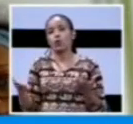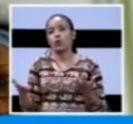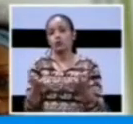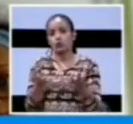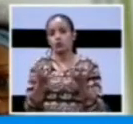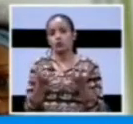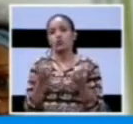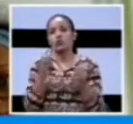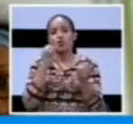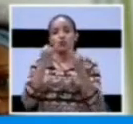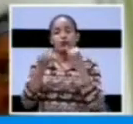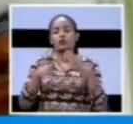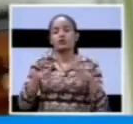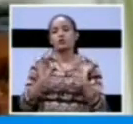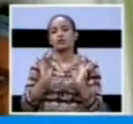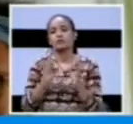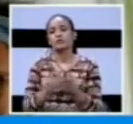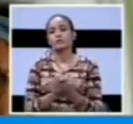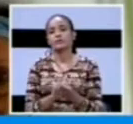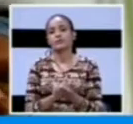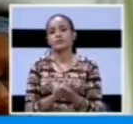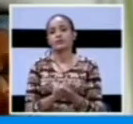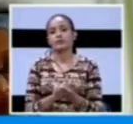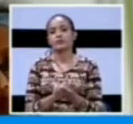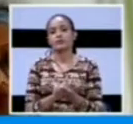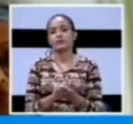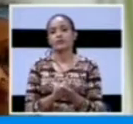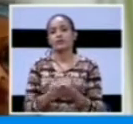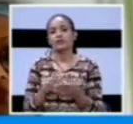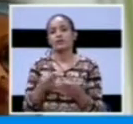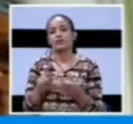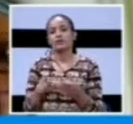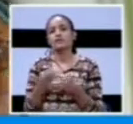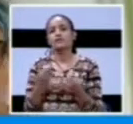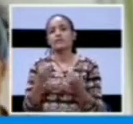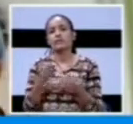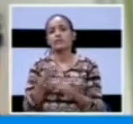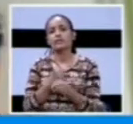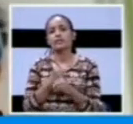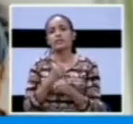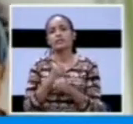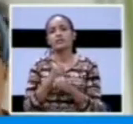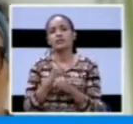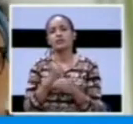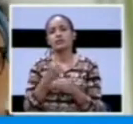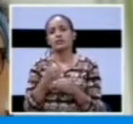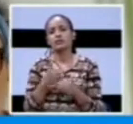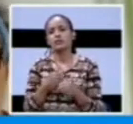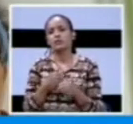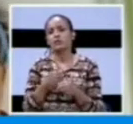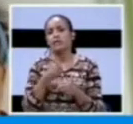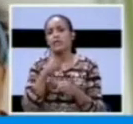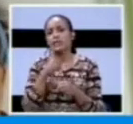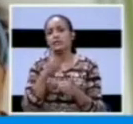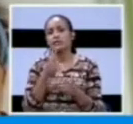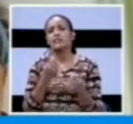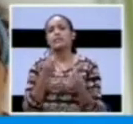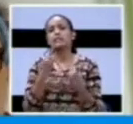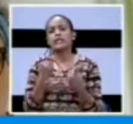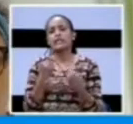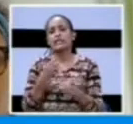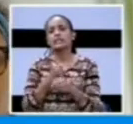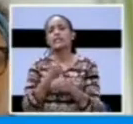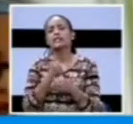ክደልዩ ኢንፎርሜሽን ክረኽቡ ማለት እዩ። እዚ ቲም እዚ ታይታይ ስራሕቲ ይሰርሕ? ኤደን ዳኣፍዕድል ክረክሞ ታይታይ